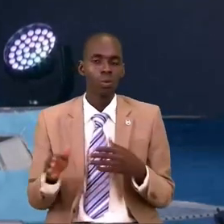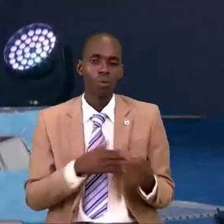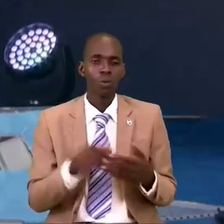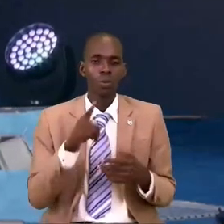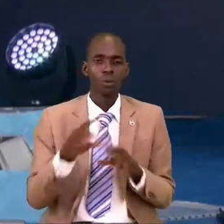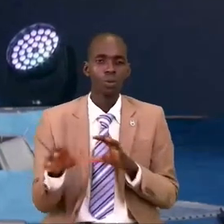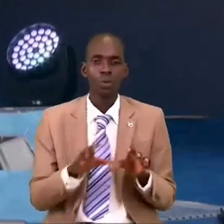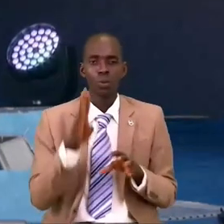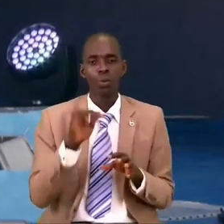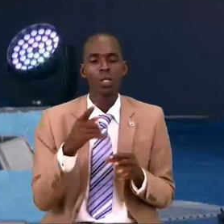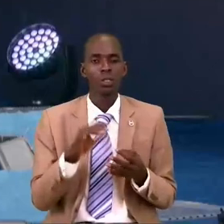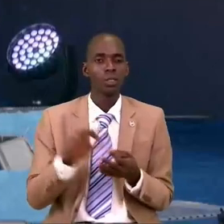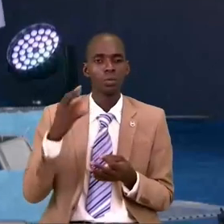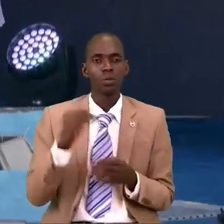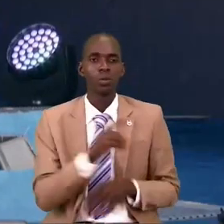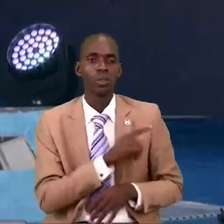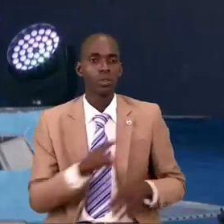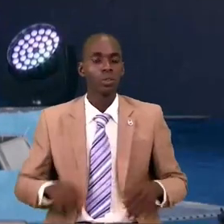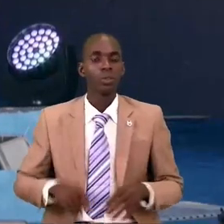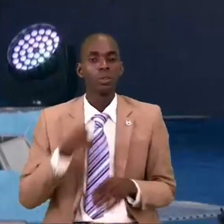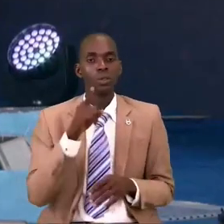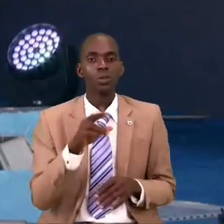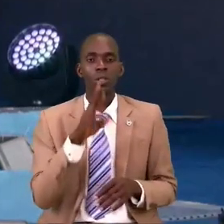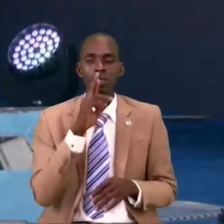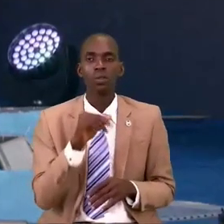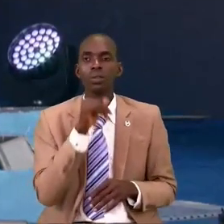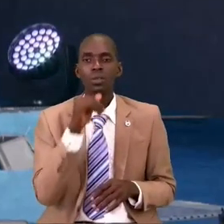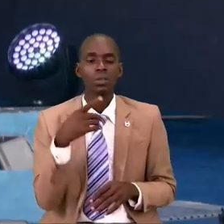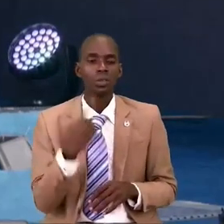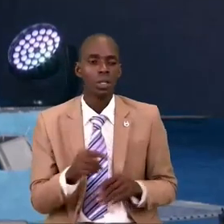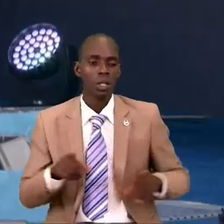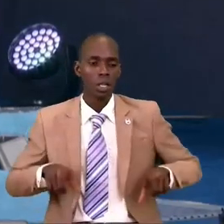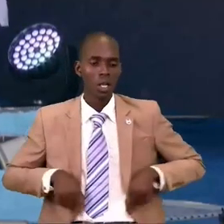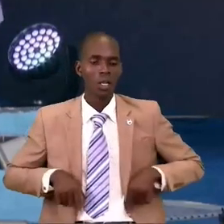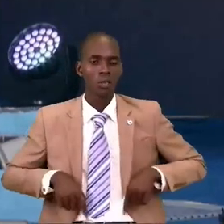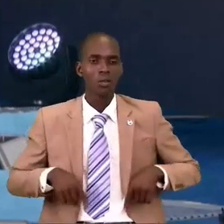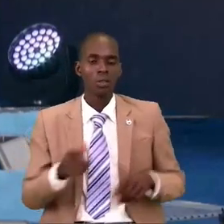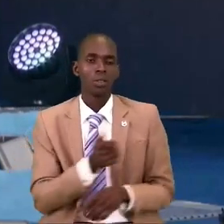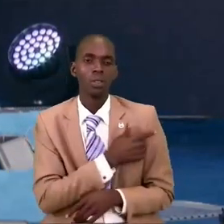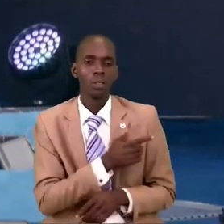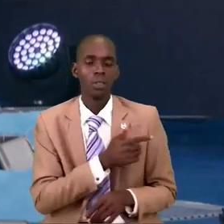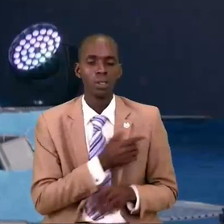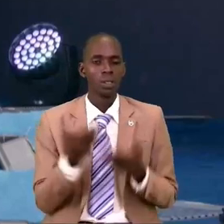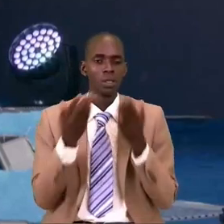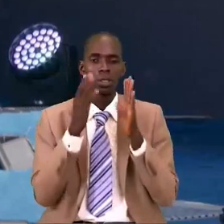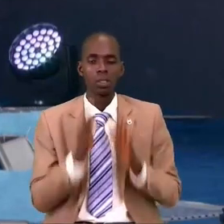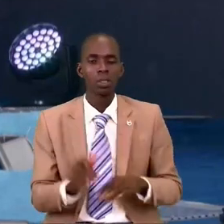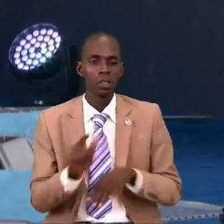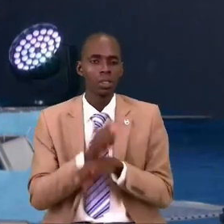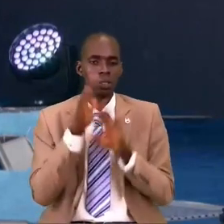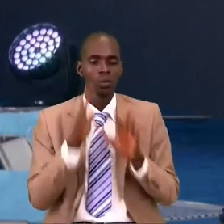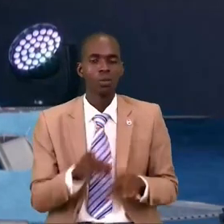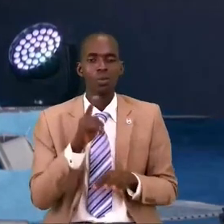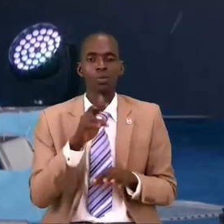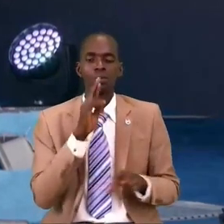serviteur oisif, un travailleur oisif. Il fait quelque chose pour la propagation de l'évangile du royaume